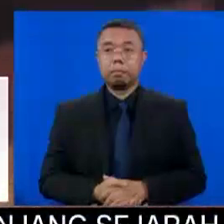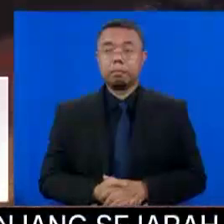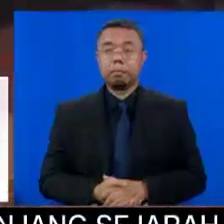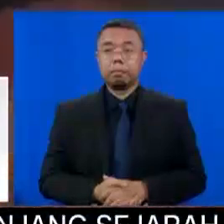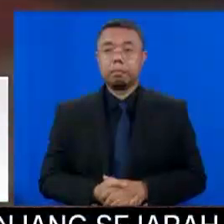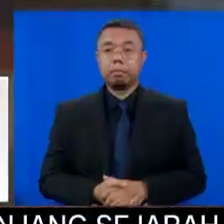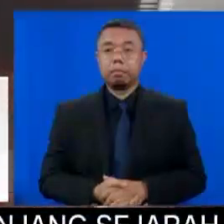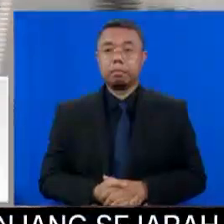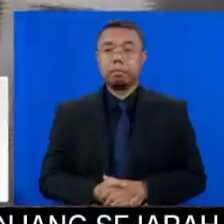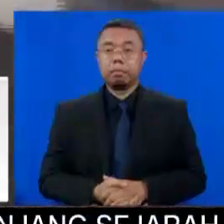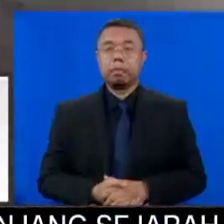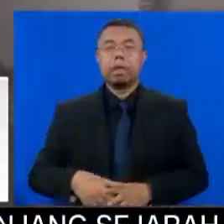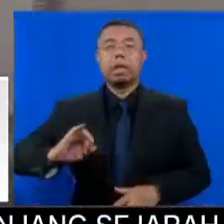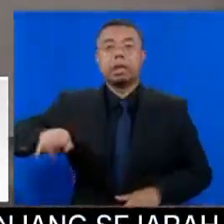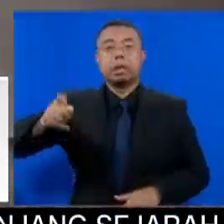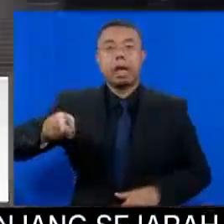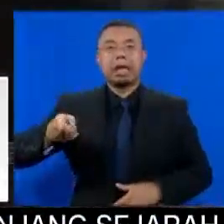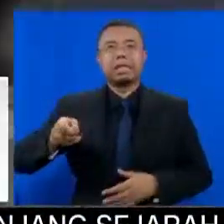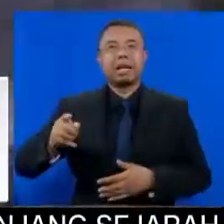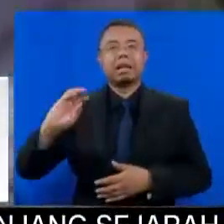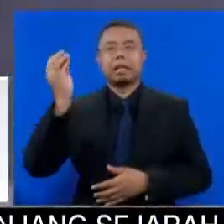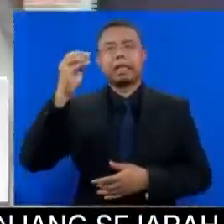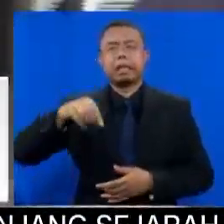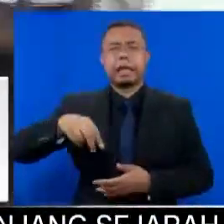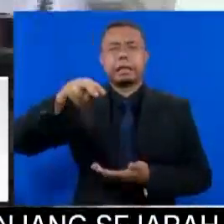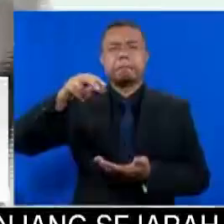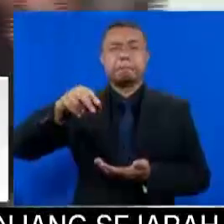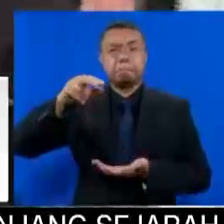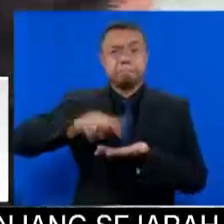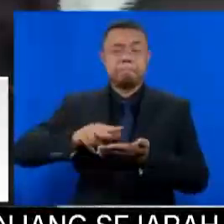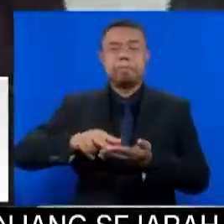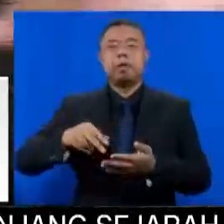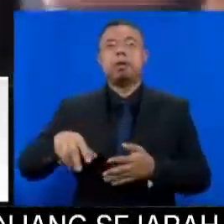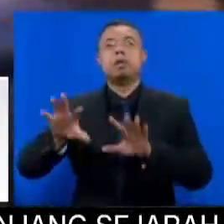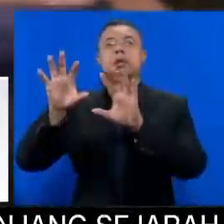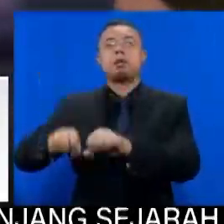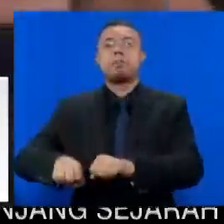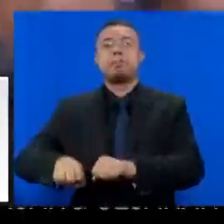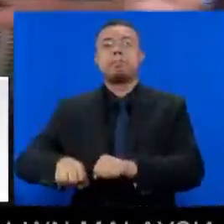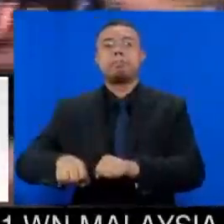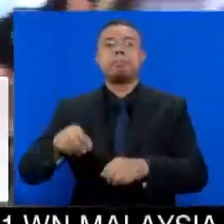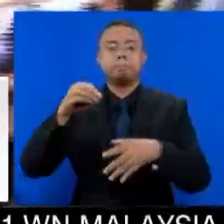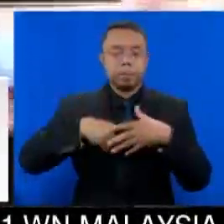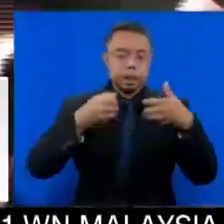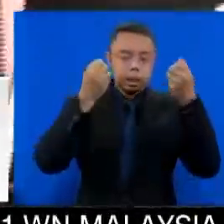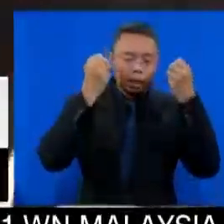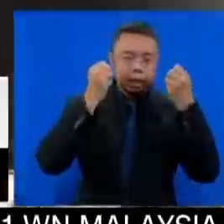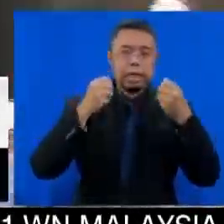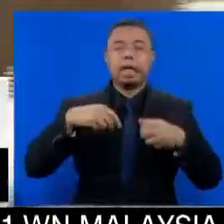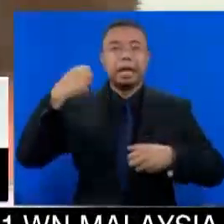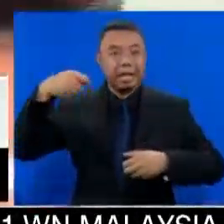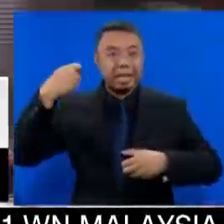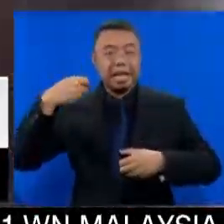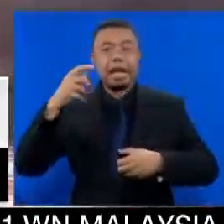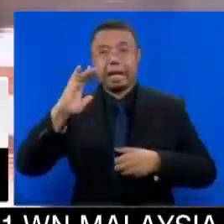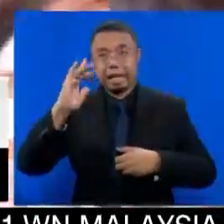Medina. Kejaksaan Negeri Jakarta Selatan Kamis sore resmi menahan selebgram Medina Zain. Usai dijemput paksa aparat Polda Metro Jaya